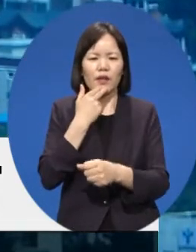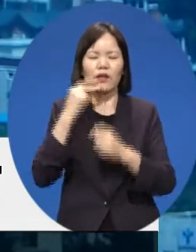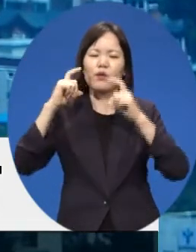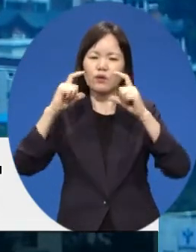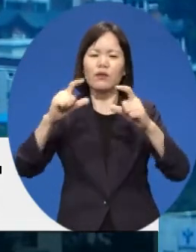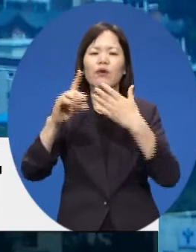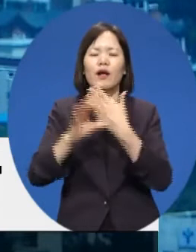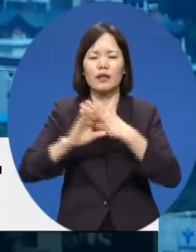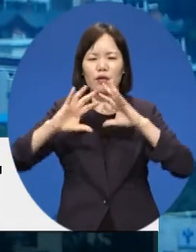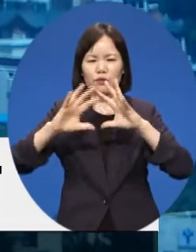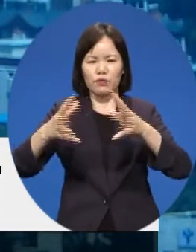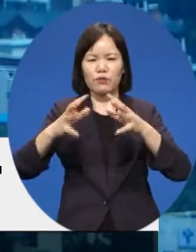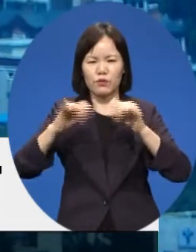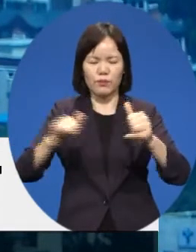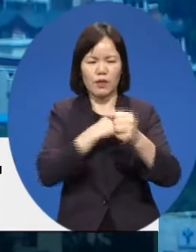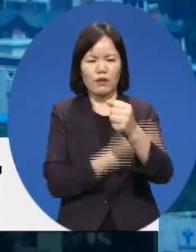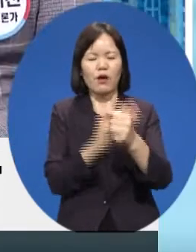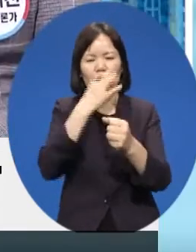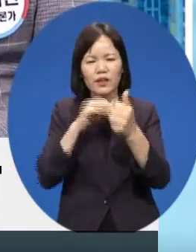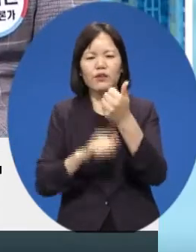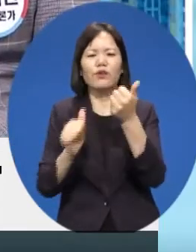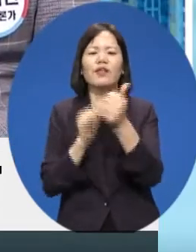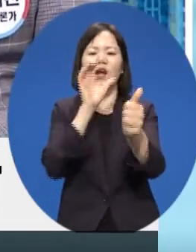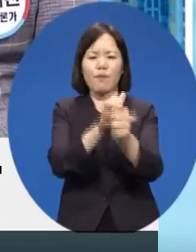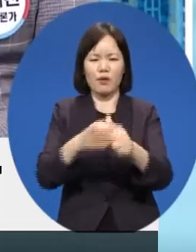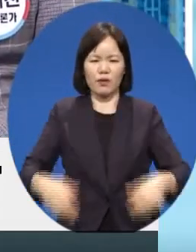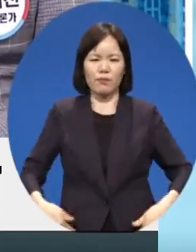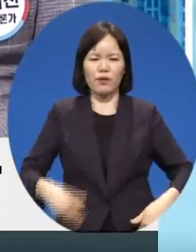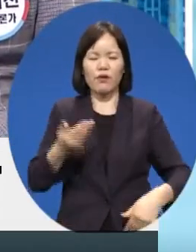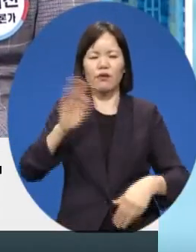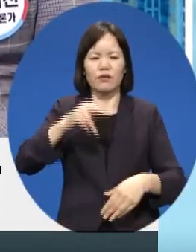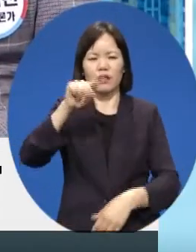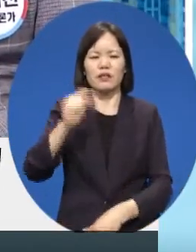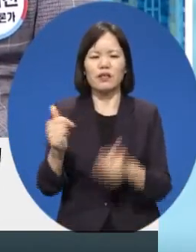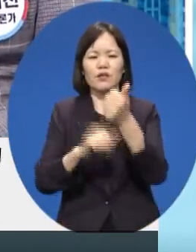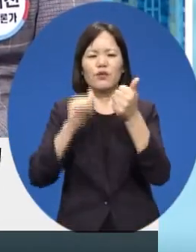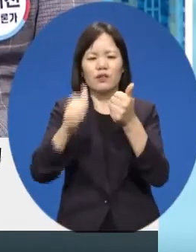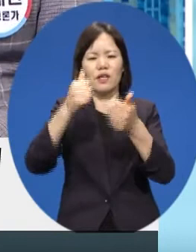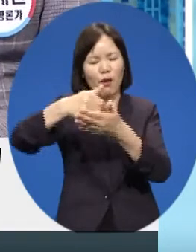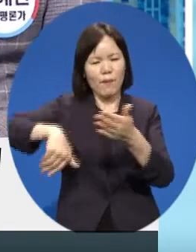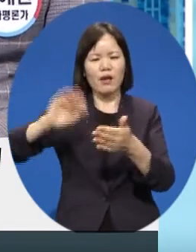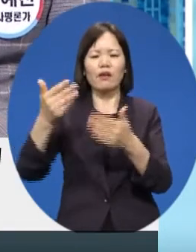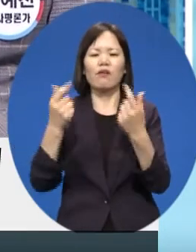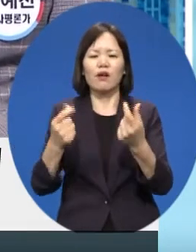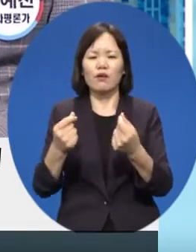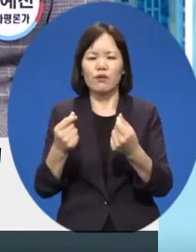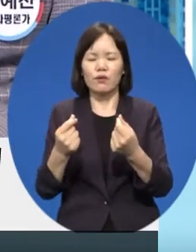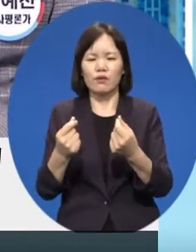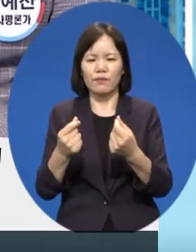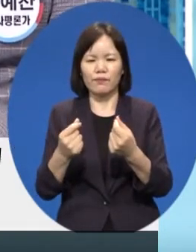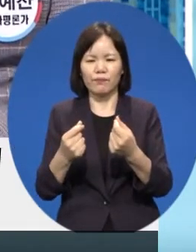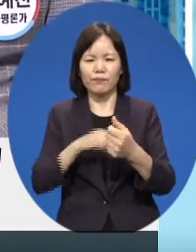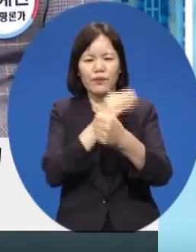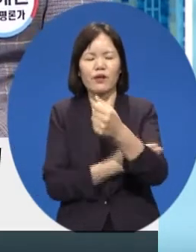일단 국민권익위원회 라도 맡겨야 줘 다만 당연히 더러 민주당 출신의 전 위원장은 배제 되어야 될 것 같고요 그리고 이 국민권익위원회